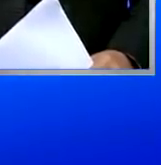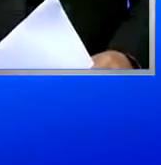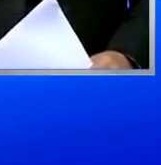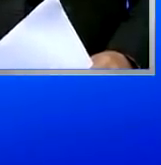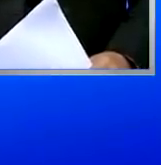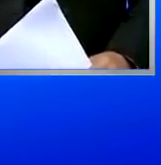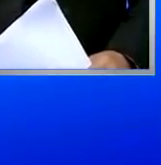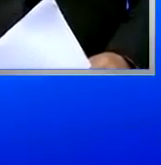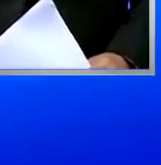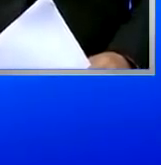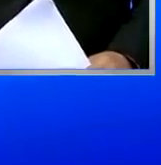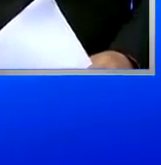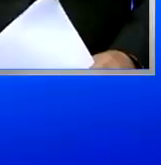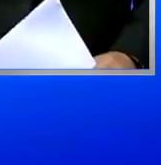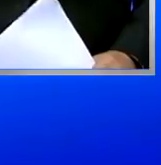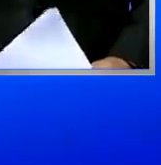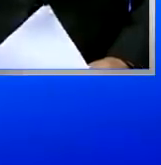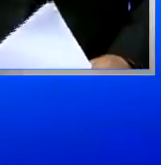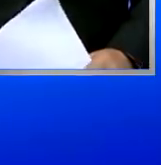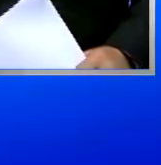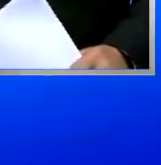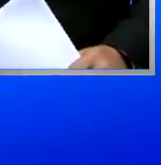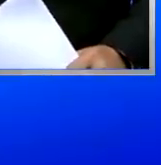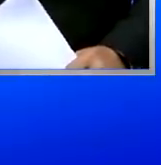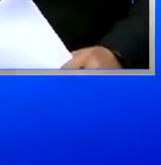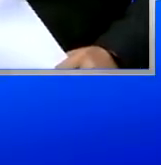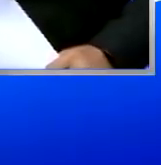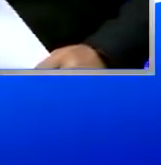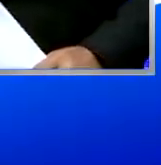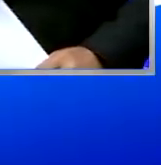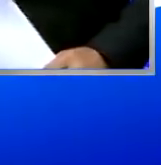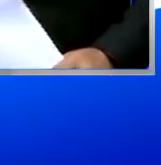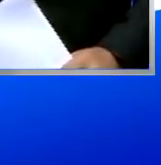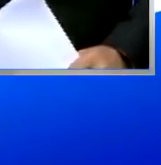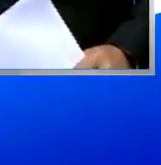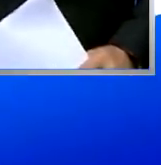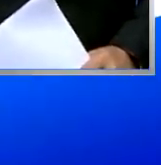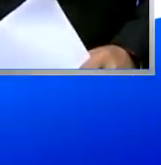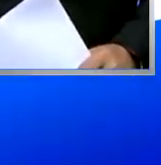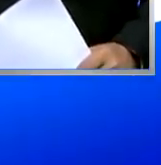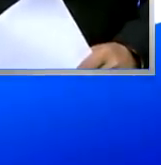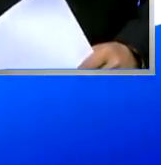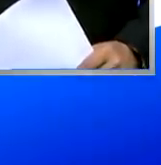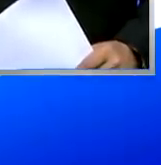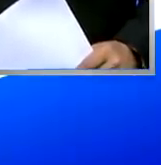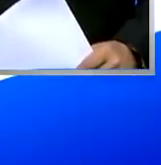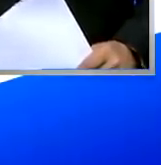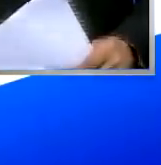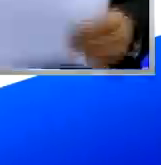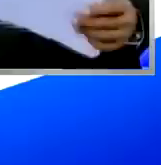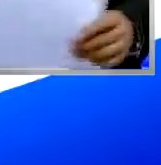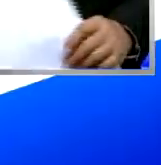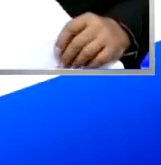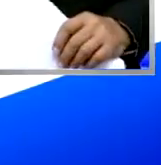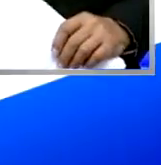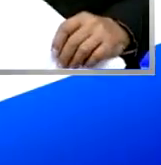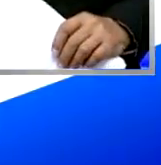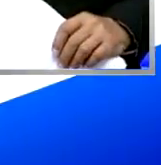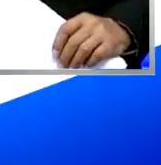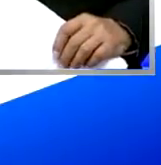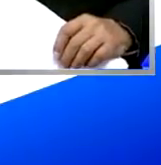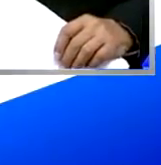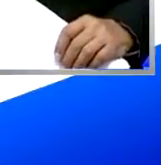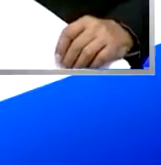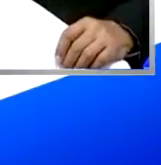Mabuhay ang bagong kasal. Mabuhay kayo. Si ibang tawa ng tawa eh. Ba't ka ba tawa ng tawa habang nanonood tayo? Inspiring yung kanilang